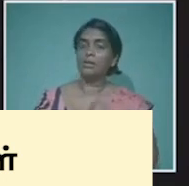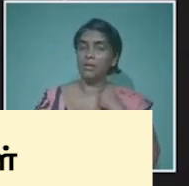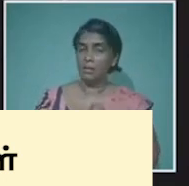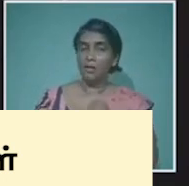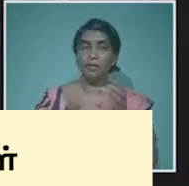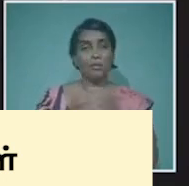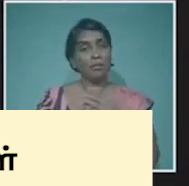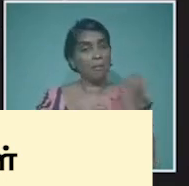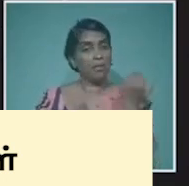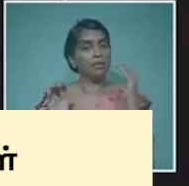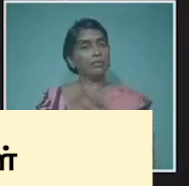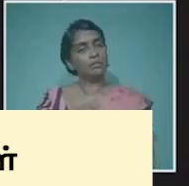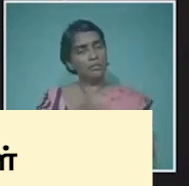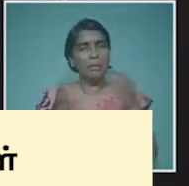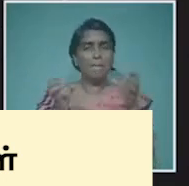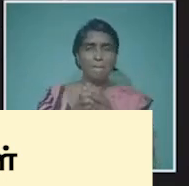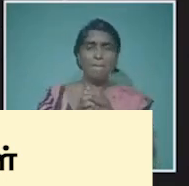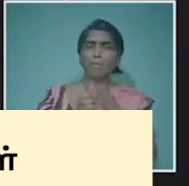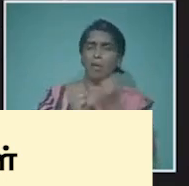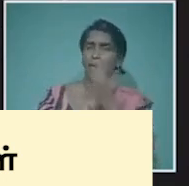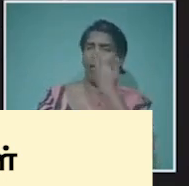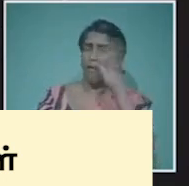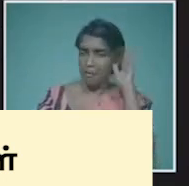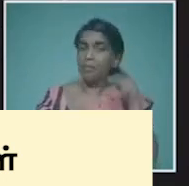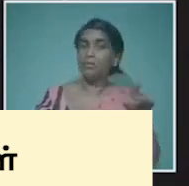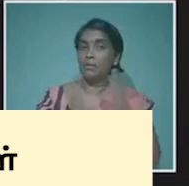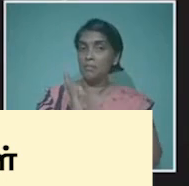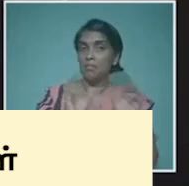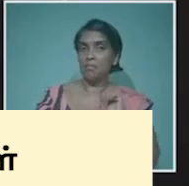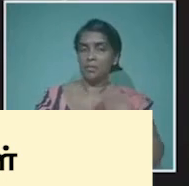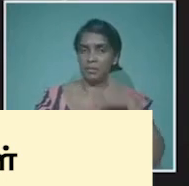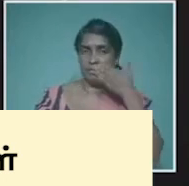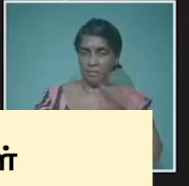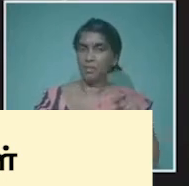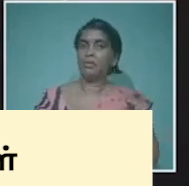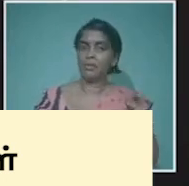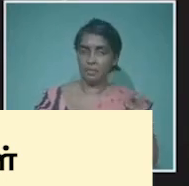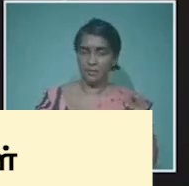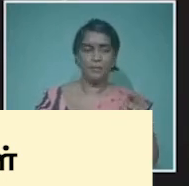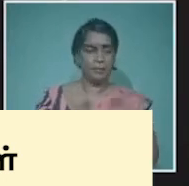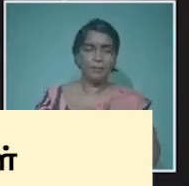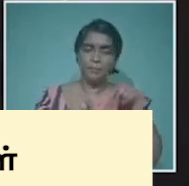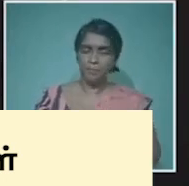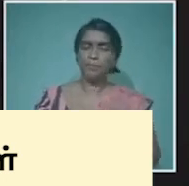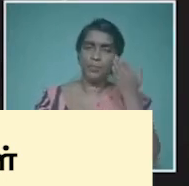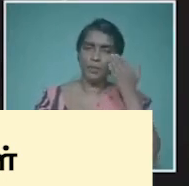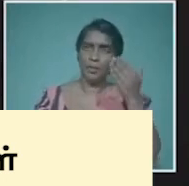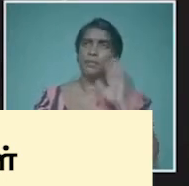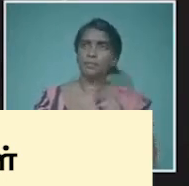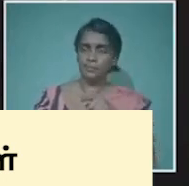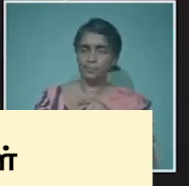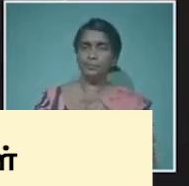இருக்கின்றது. கடந்த ஆட்சி காலத்தில் கூட நாங்கள் பார்த்திருக்கின்றோம், இந்த ஆட்சி காலத்திலும் தொடர்வதை பார்க்கின்றோம். ஊடகத்துறையினால்,